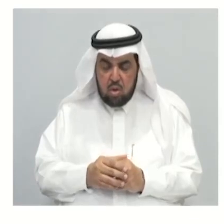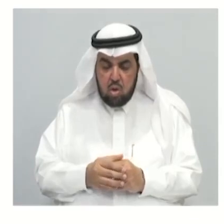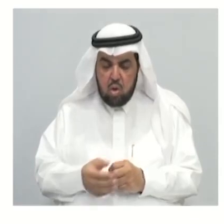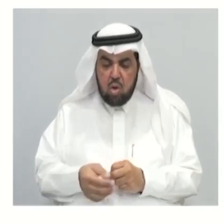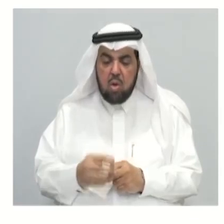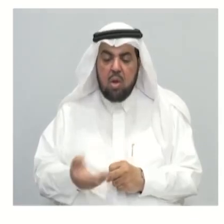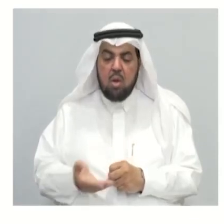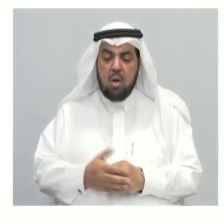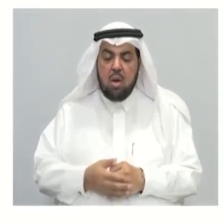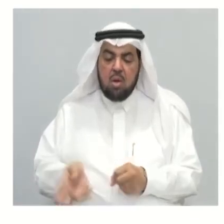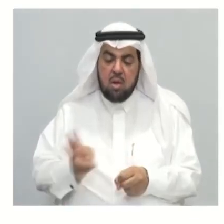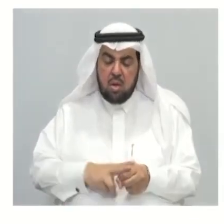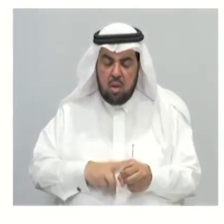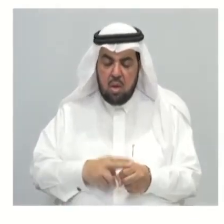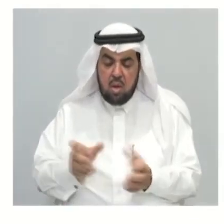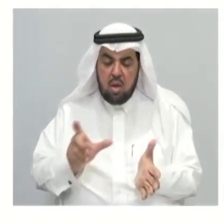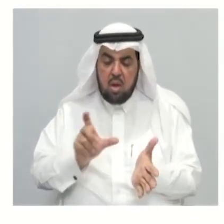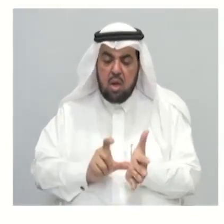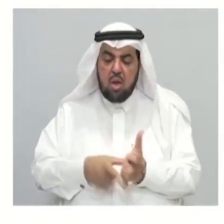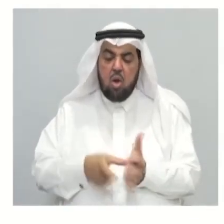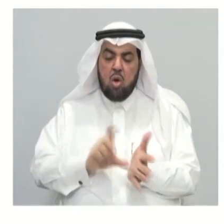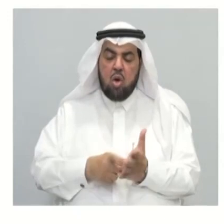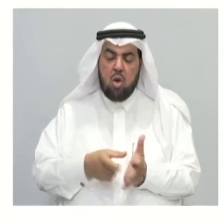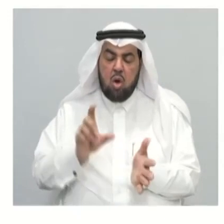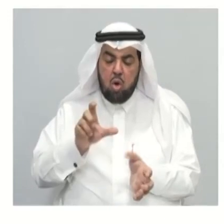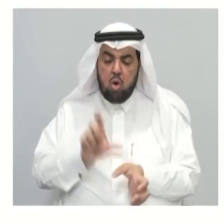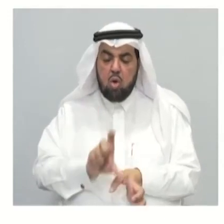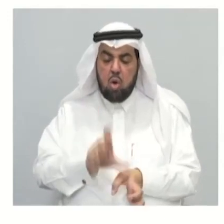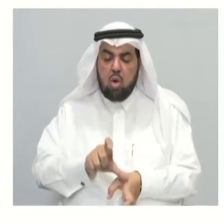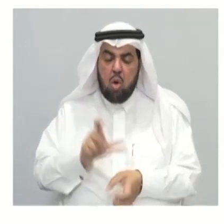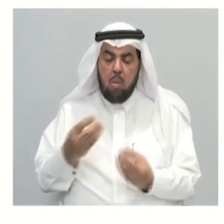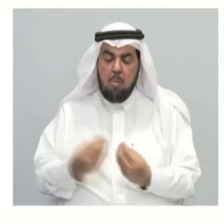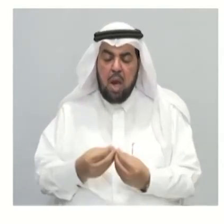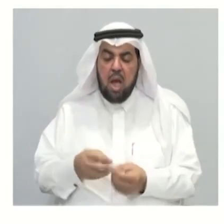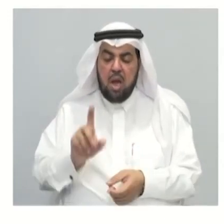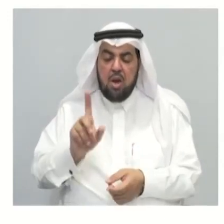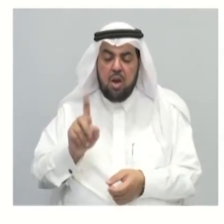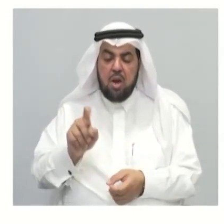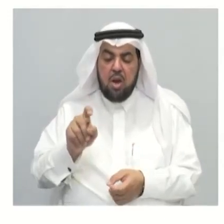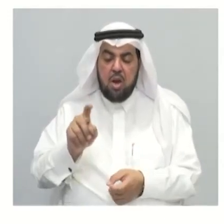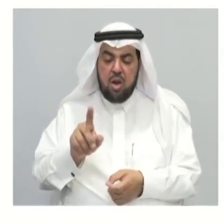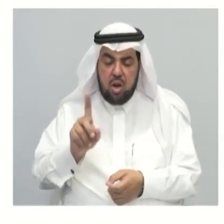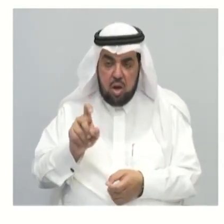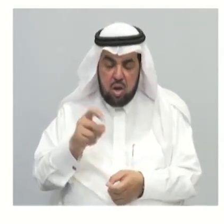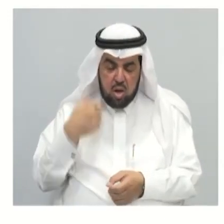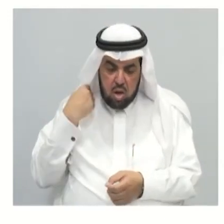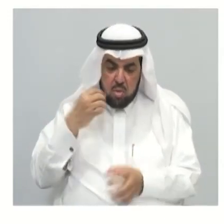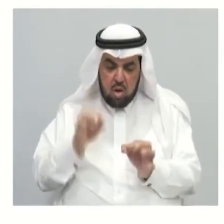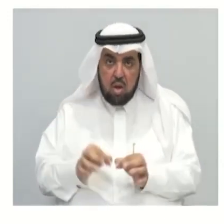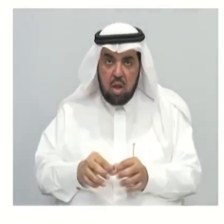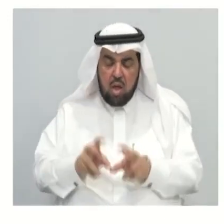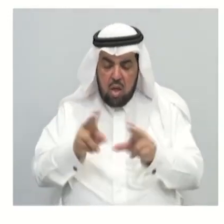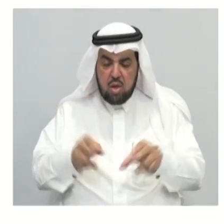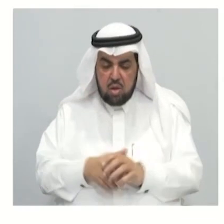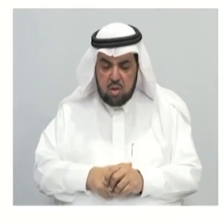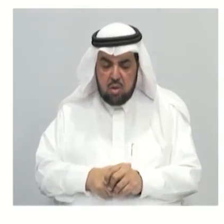الاسود تكراره عن طريق زر كنترول دي على لوحه المفاتيح ثم نحدد هذه